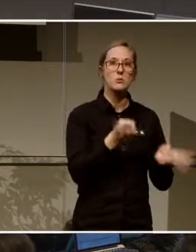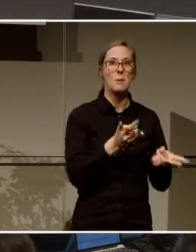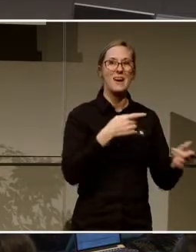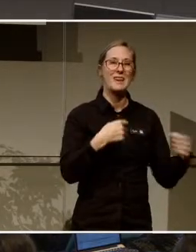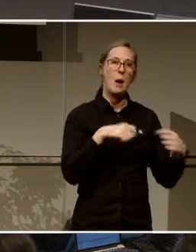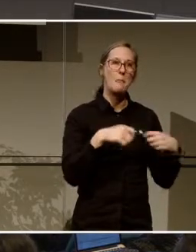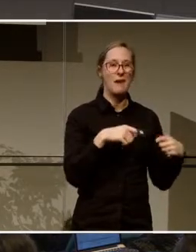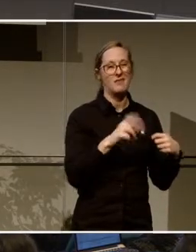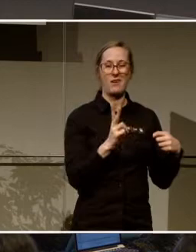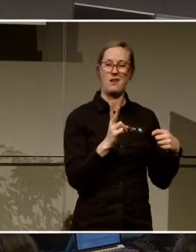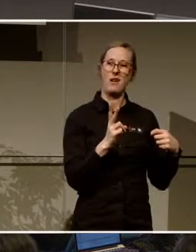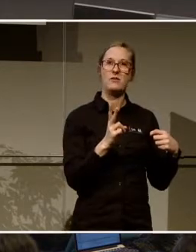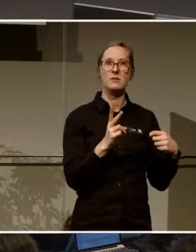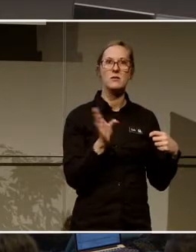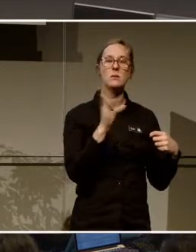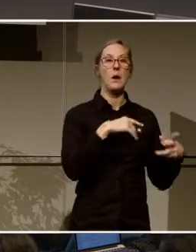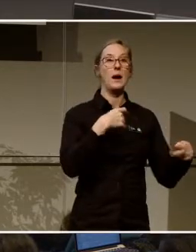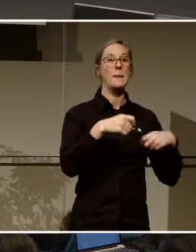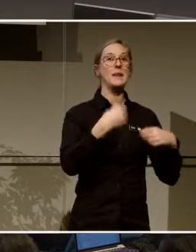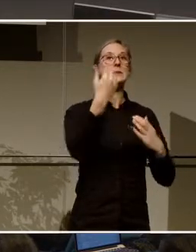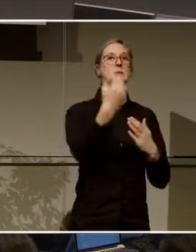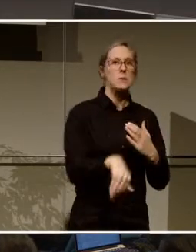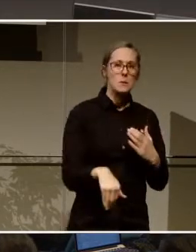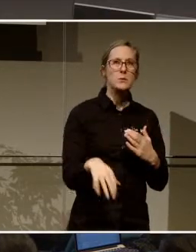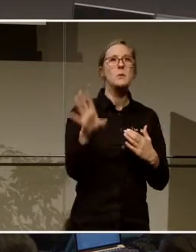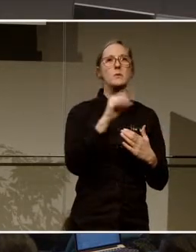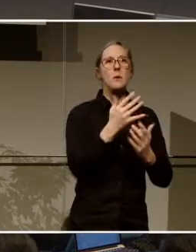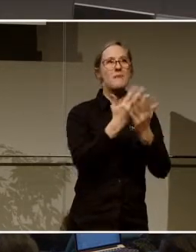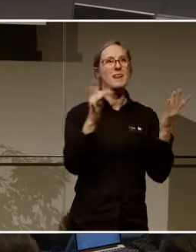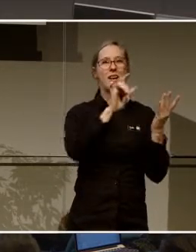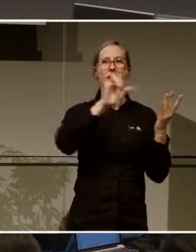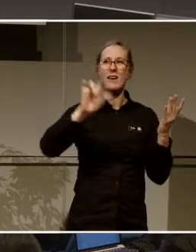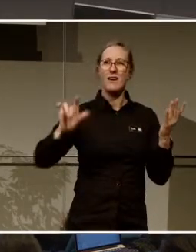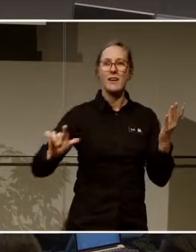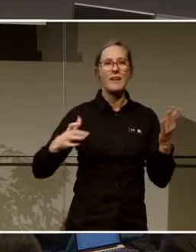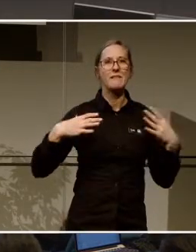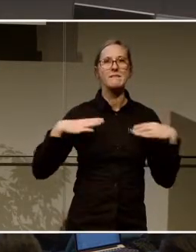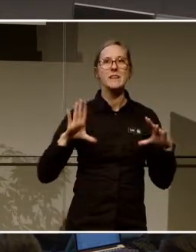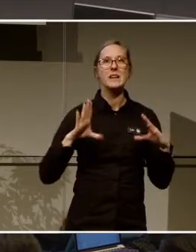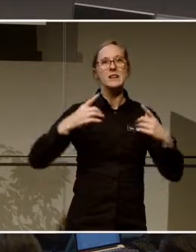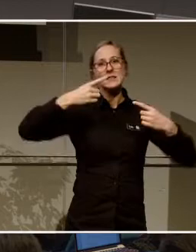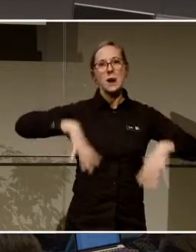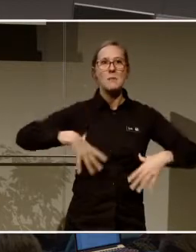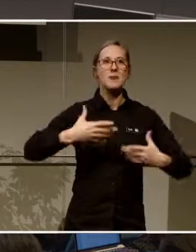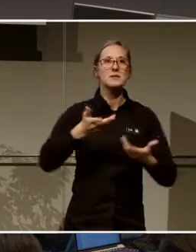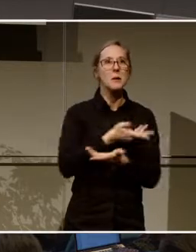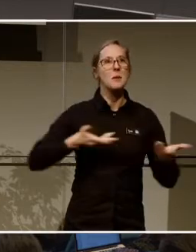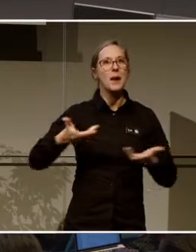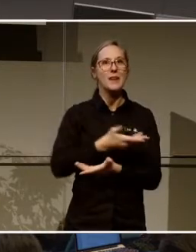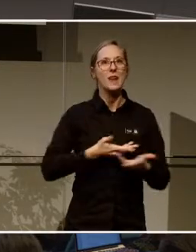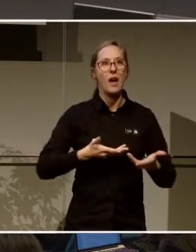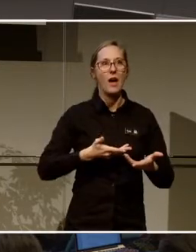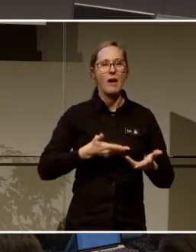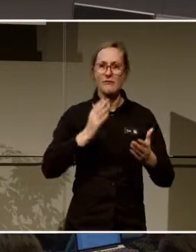Eller rättare sagt, när en kampanj var över så var det flera aktörer som inte ville tappa det samarbetet som hade byggts